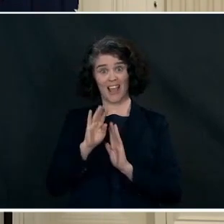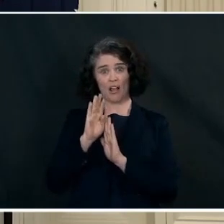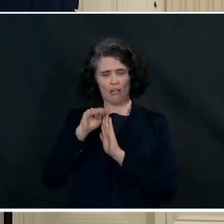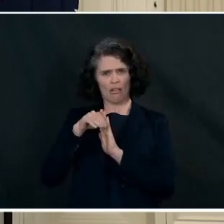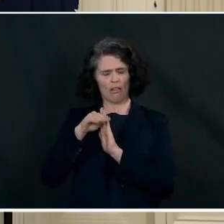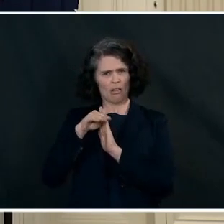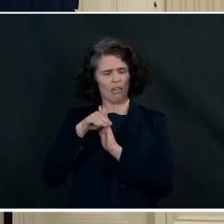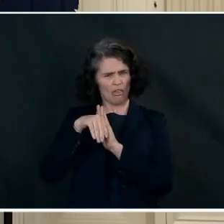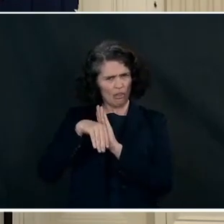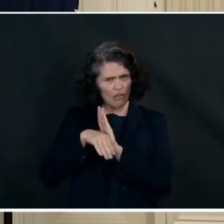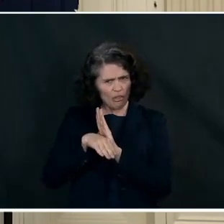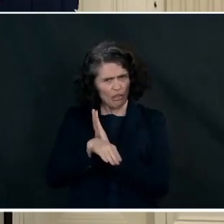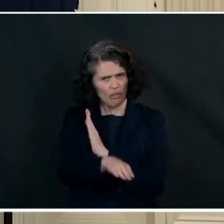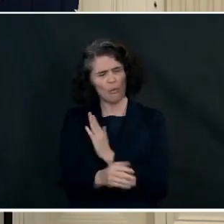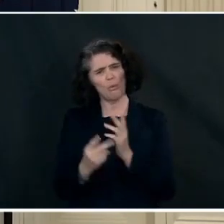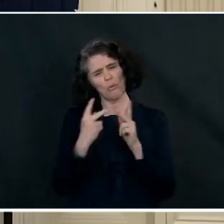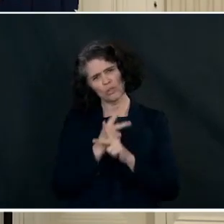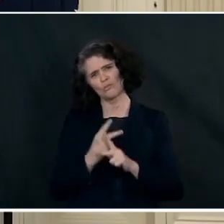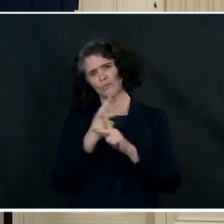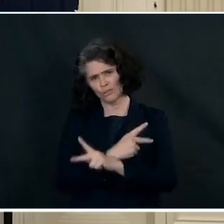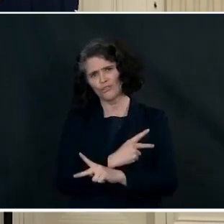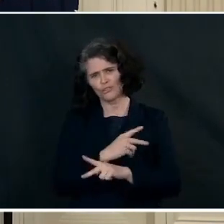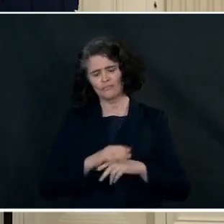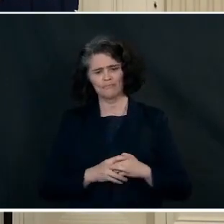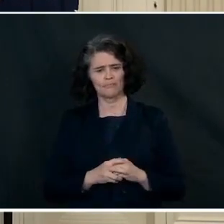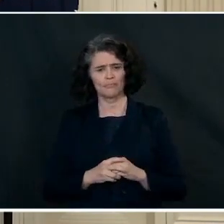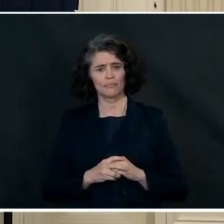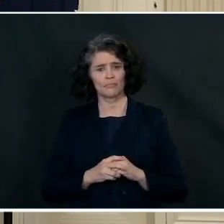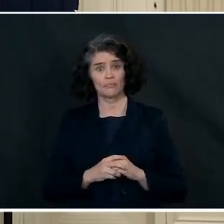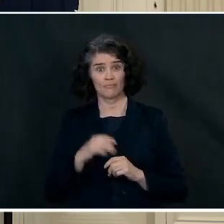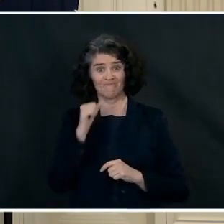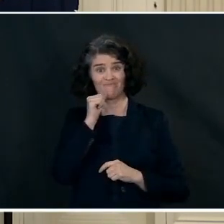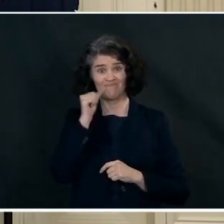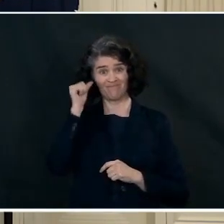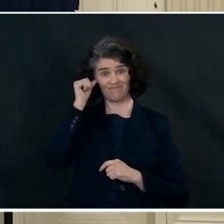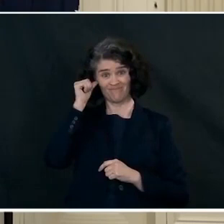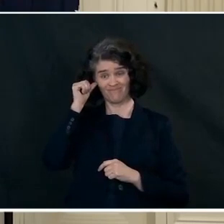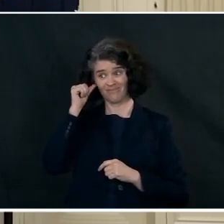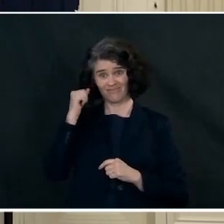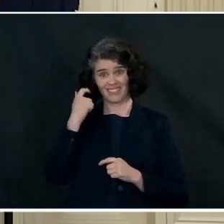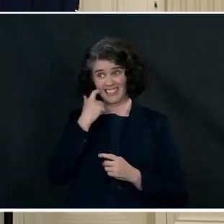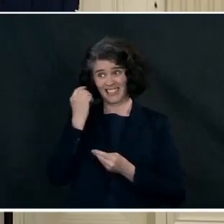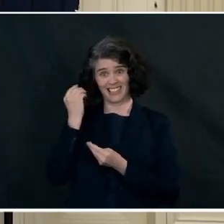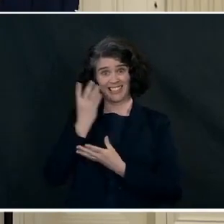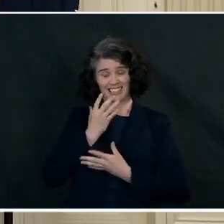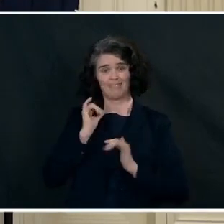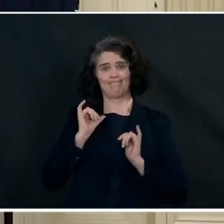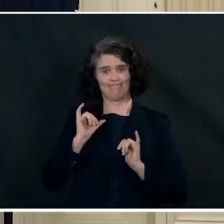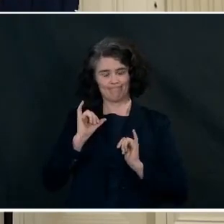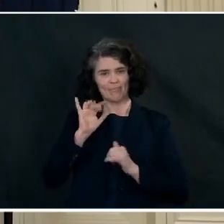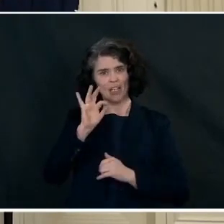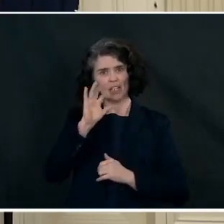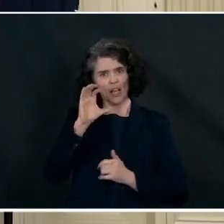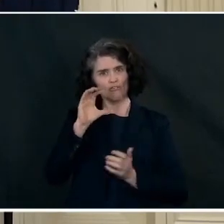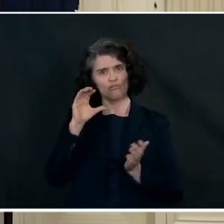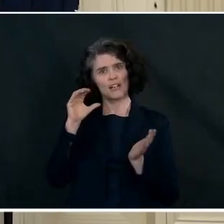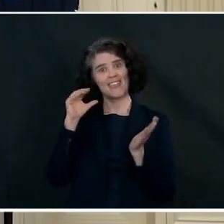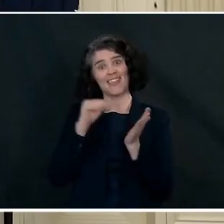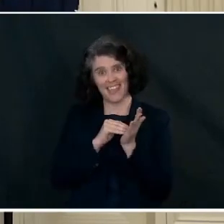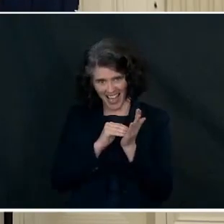Ağustosta sona ereceğini açıkladı Afganistan'dan çekilme sürecine ilişkin düzenlediği basın